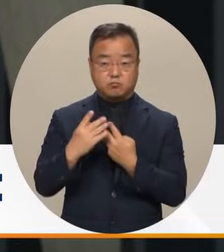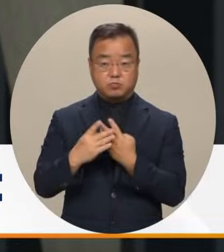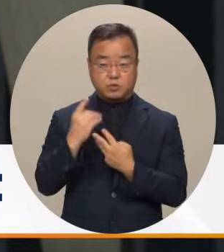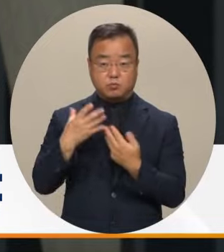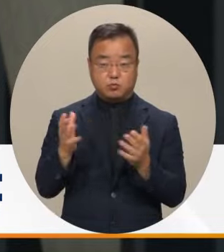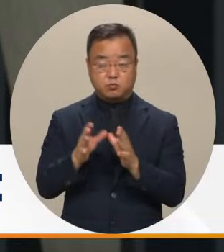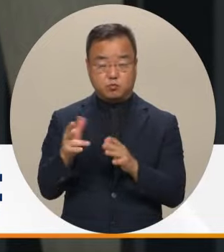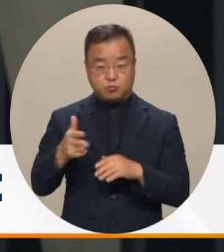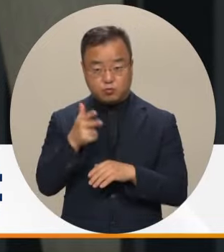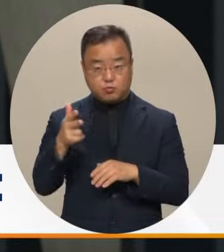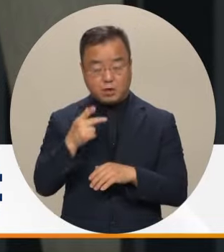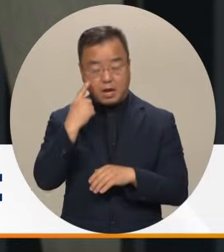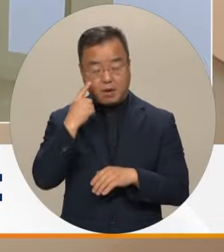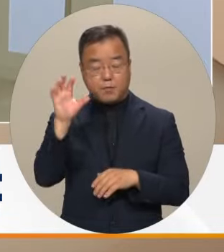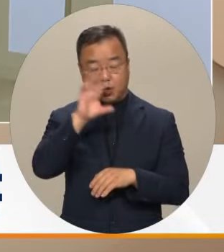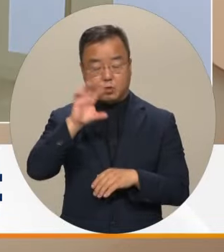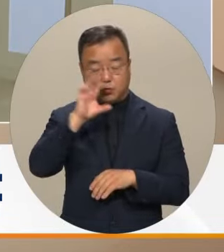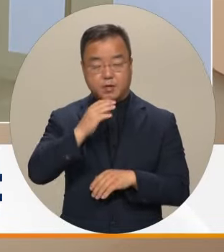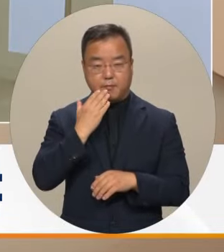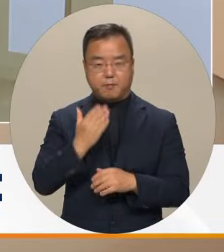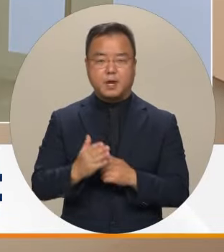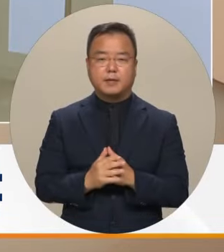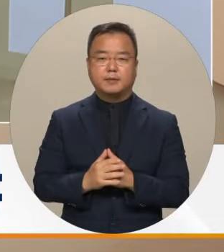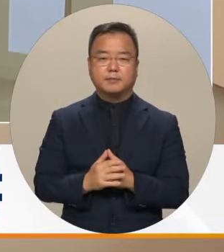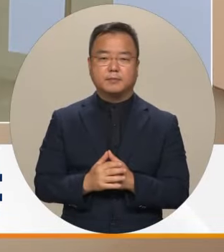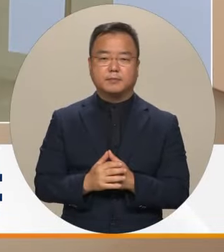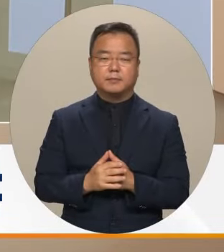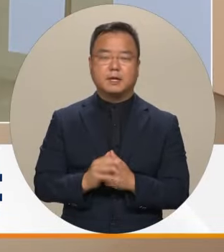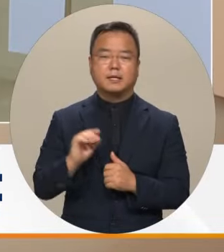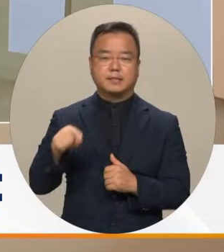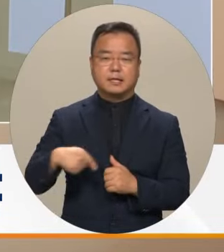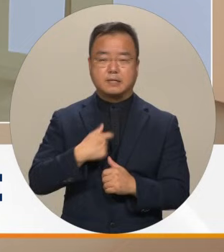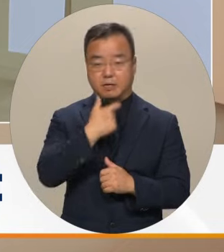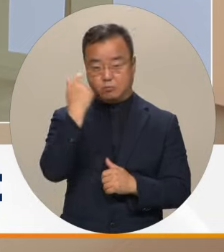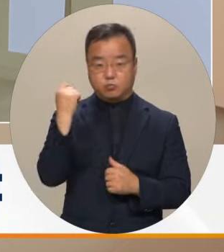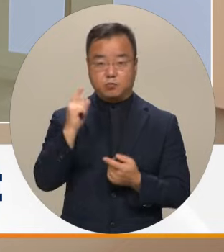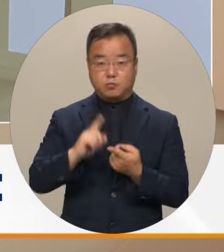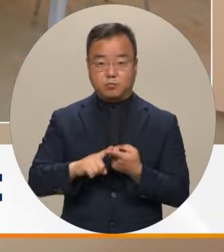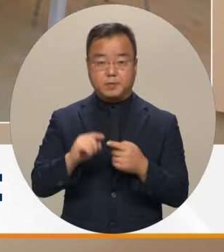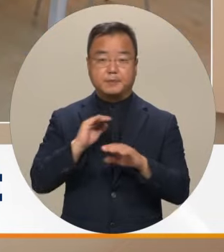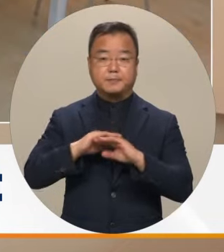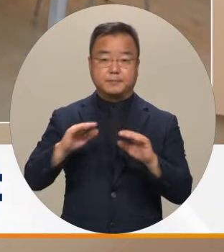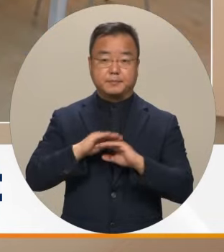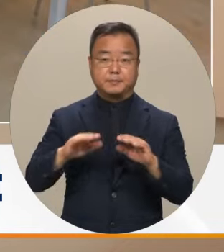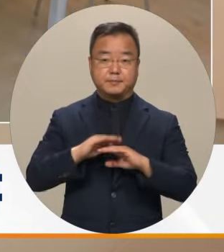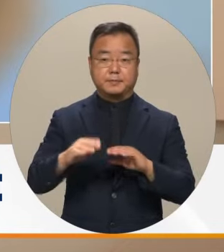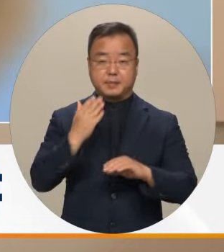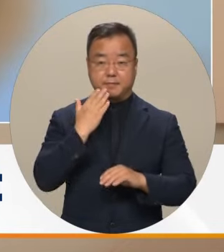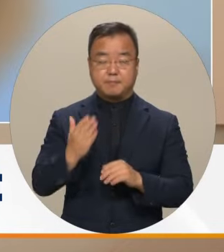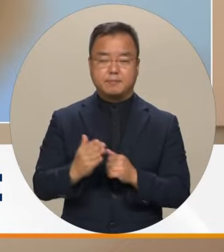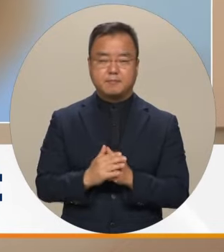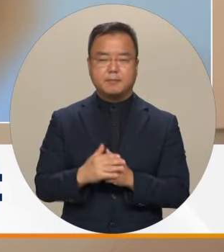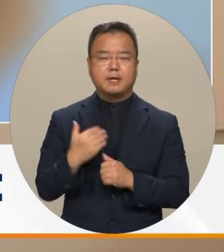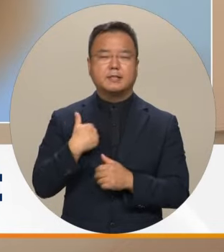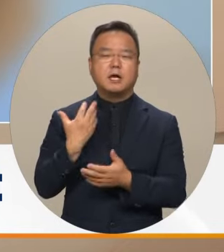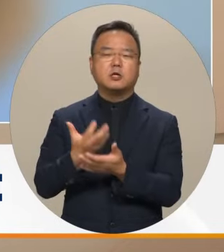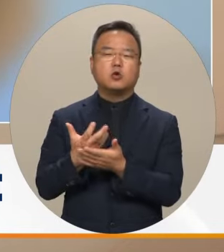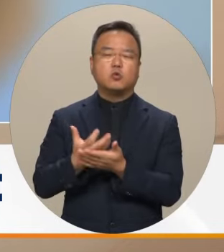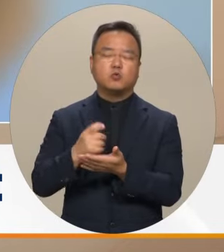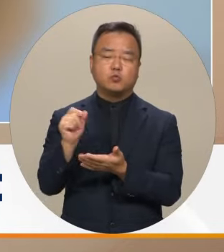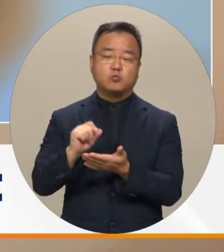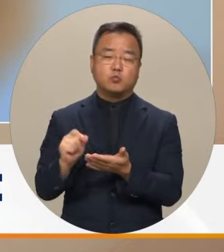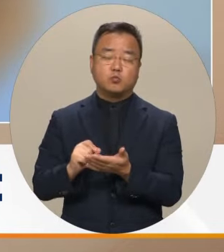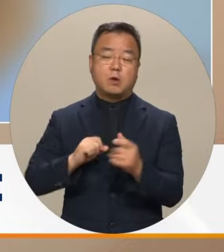바라보는 입장이 굉장히 중요한 연습이 됩니다 그러면 본인의 부족한 점을 좀 보완할 수 있거든요 그래서 자신의 서류에 기록되어 있는